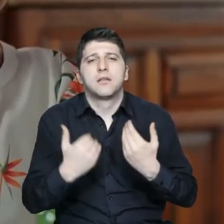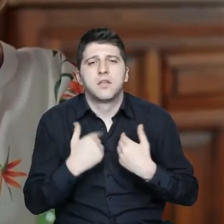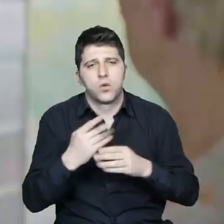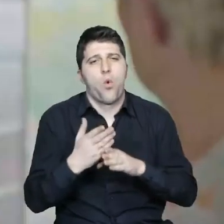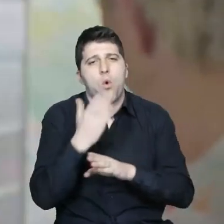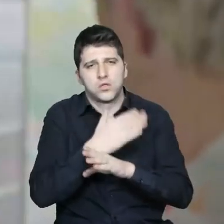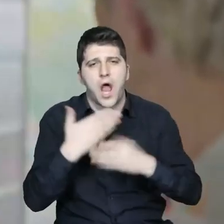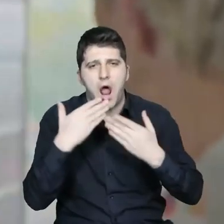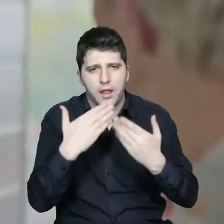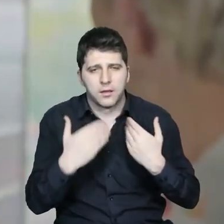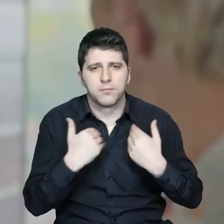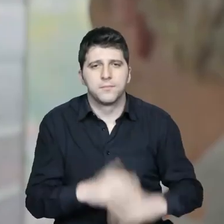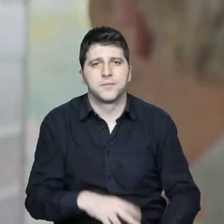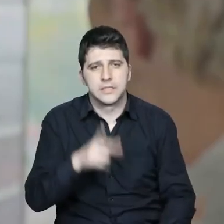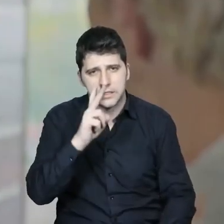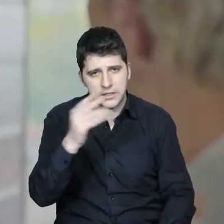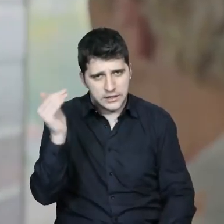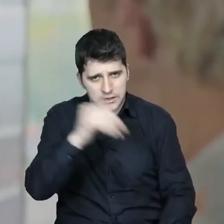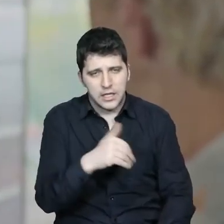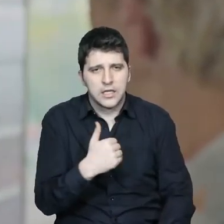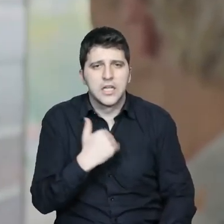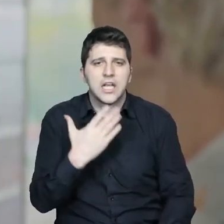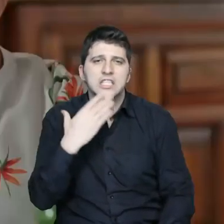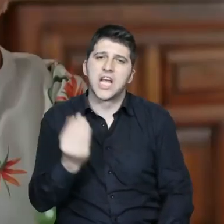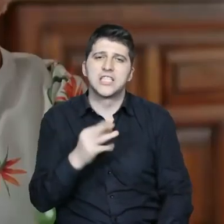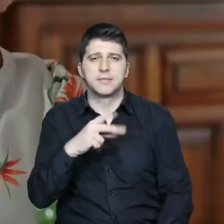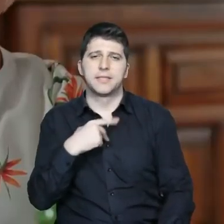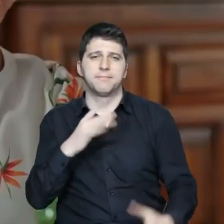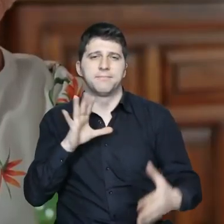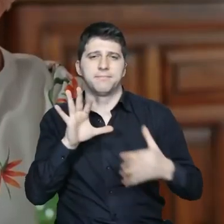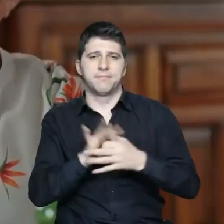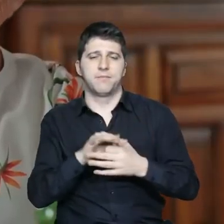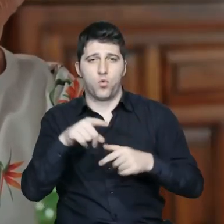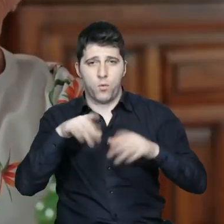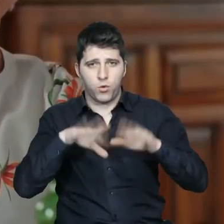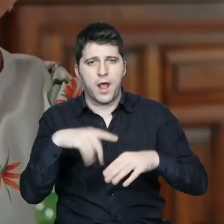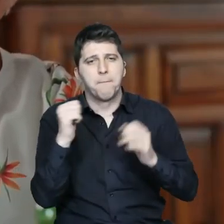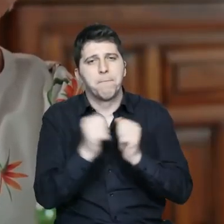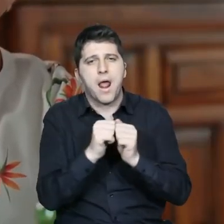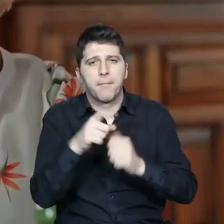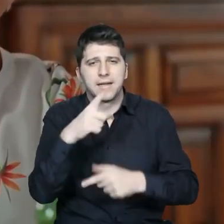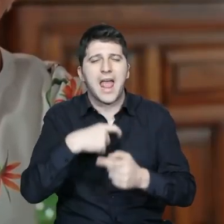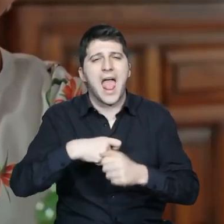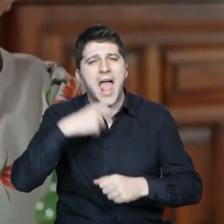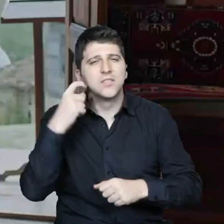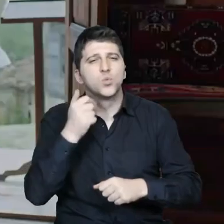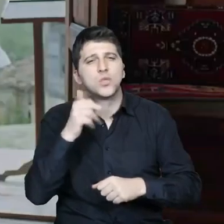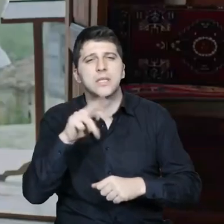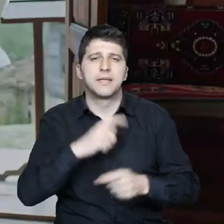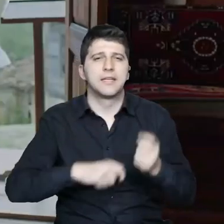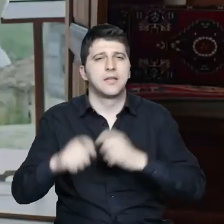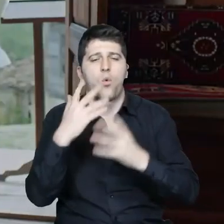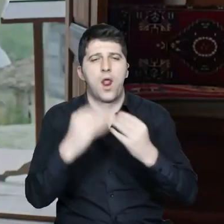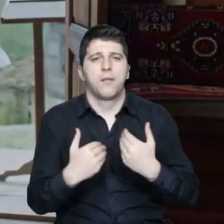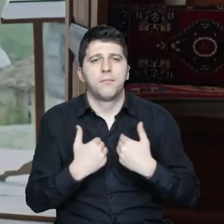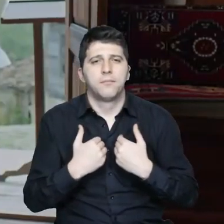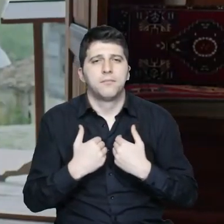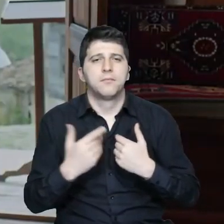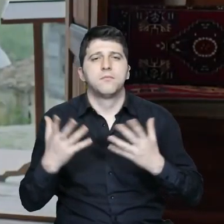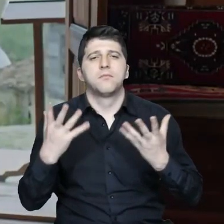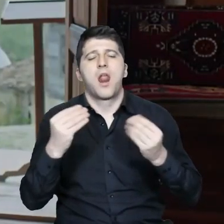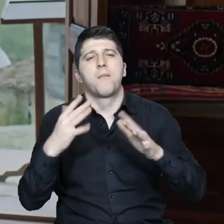evvel de anlatmıştım. Siz gelin benim gençliğim olun. Burayı beraberce eski günlerine döndürelim. Yine